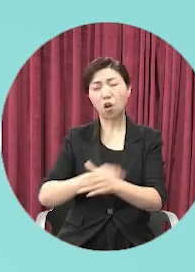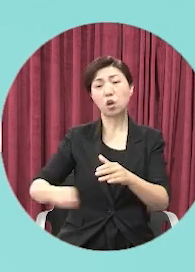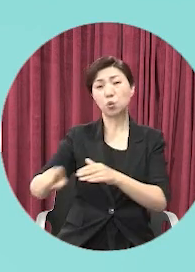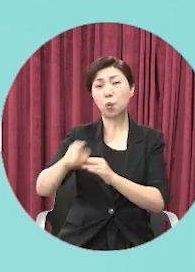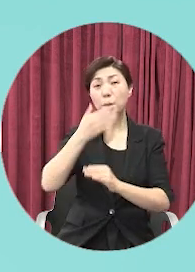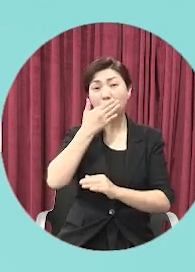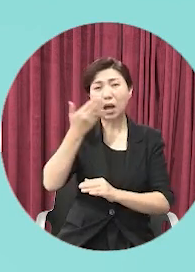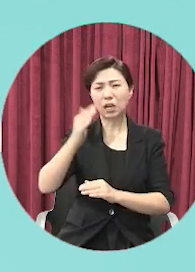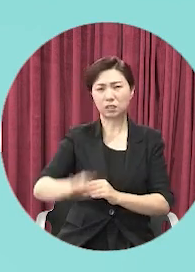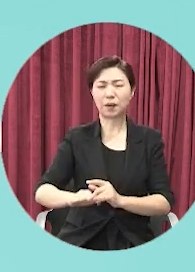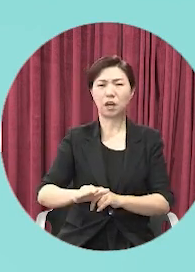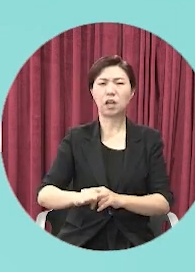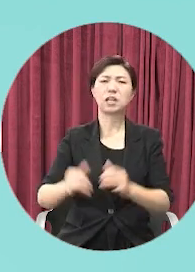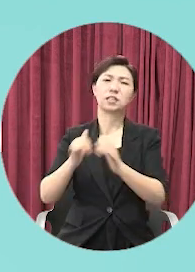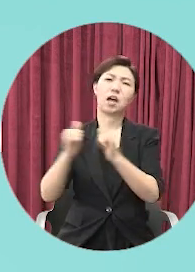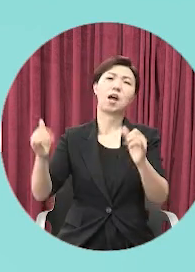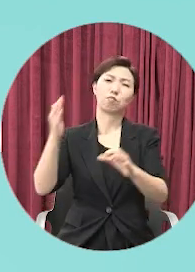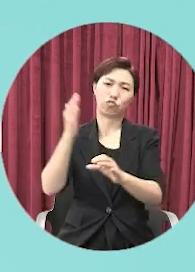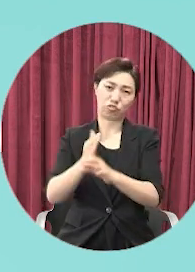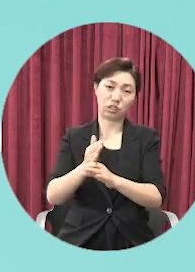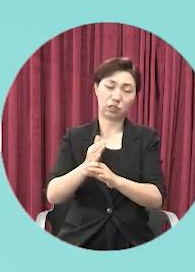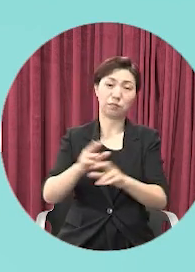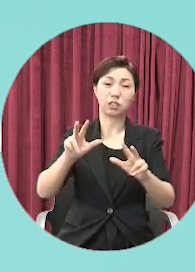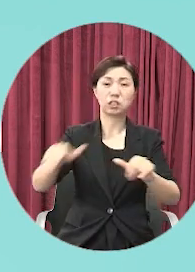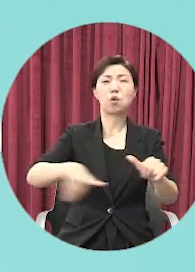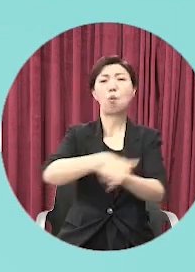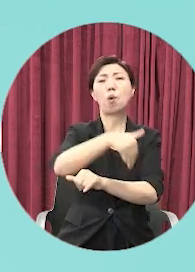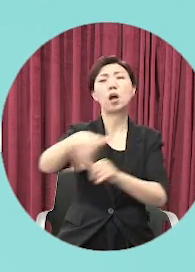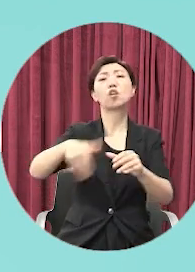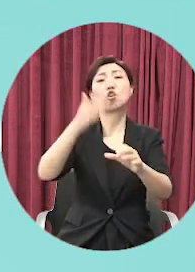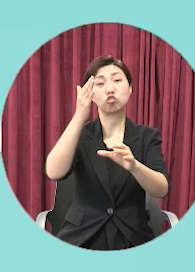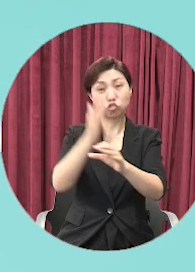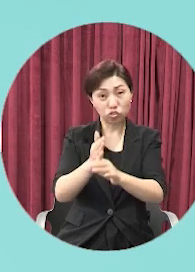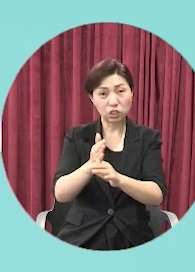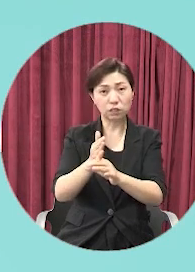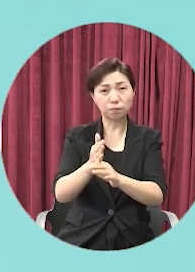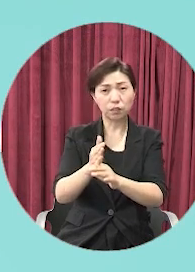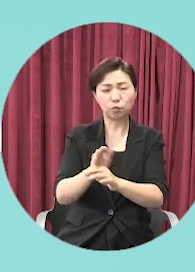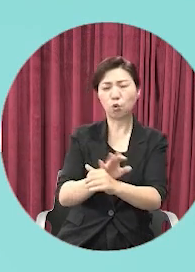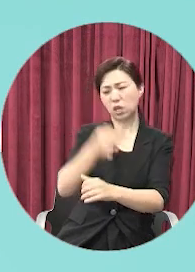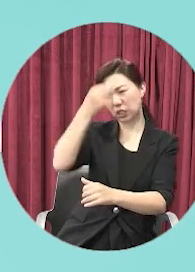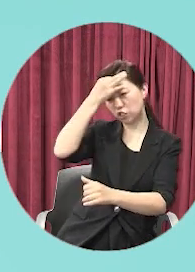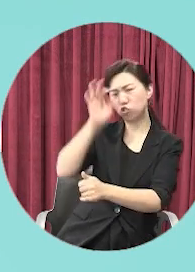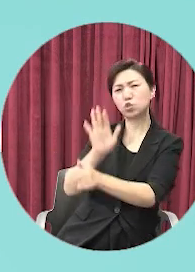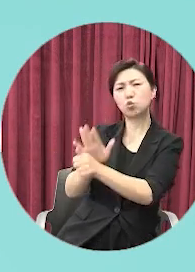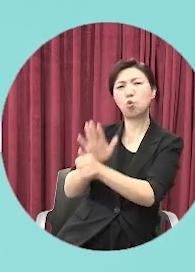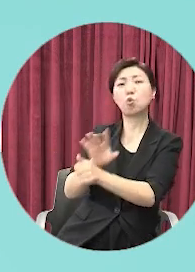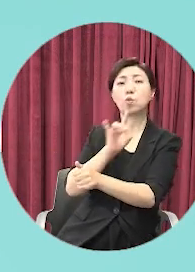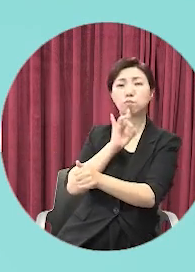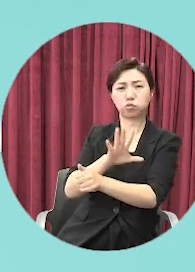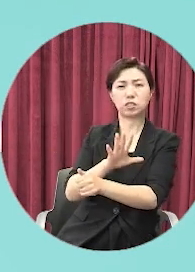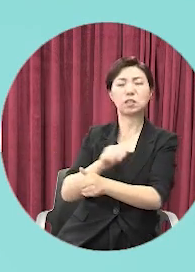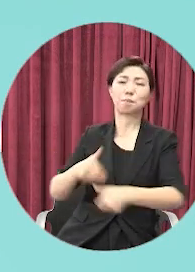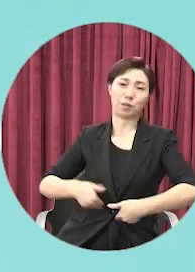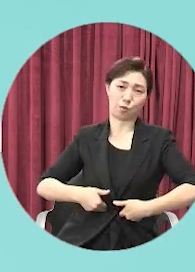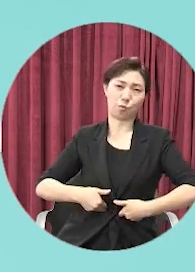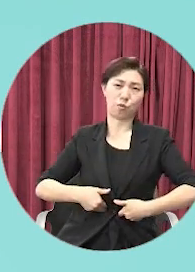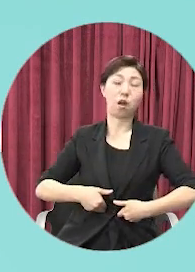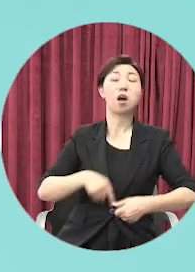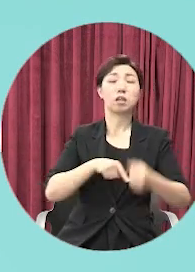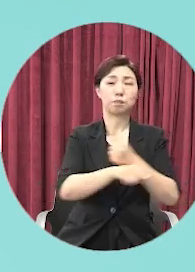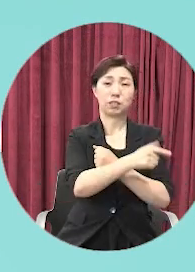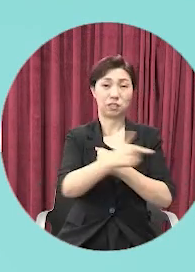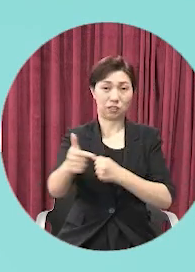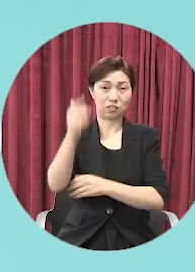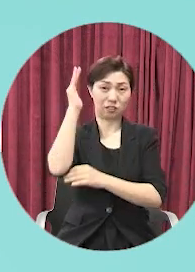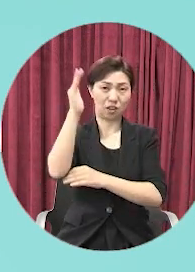현장 중심, 사람 중심이 되도록 기술이 뒷받침돼야 된다라는 그런 아주 의미 있는 말씀이 하신 것